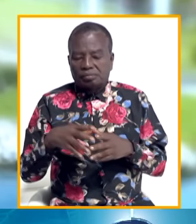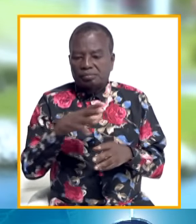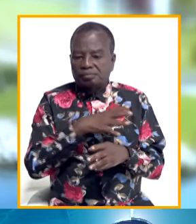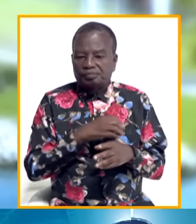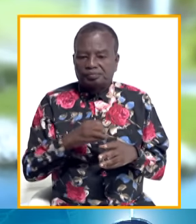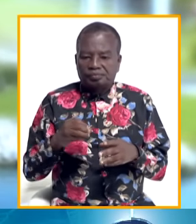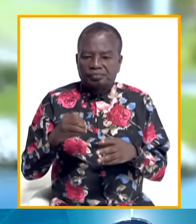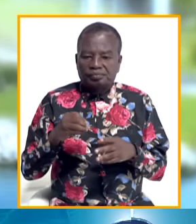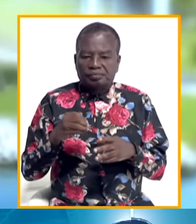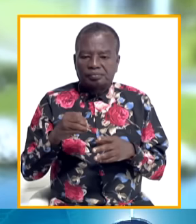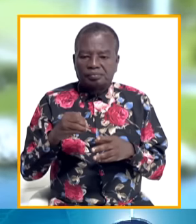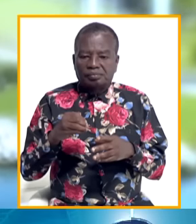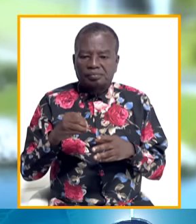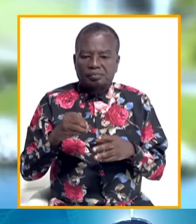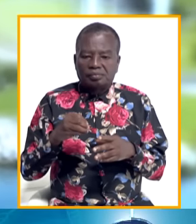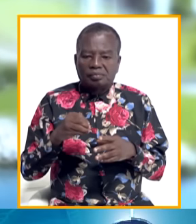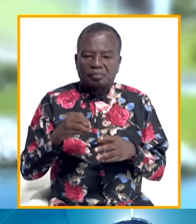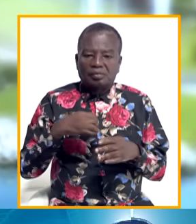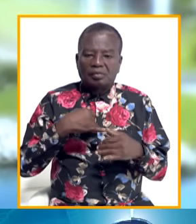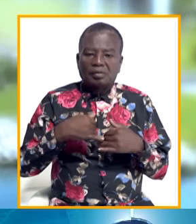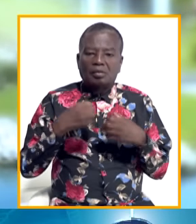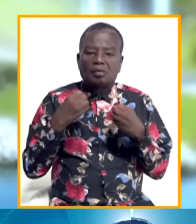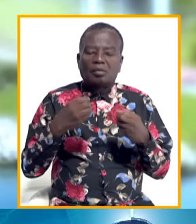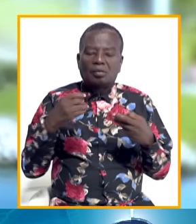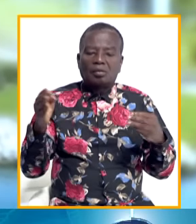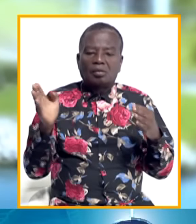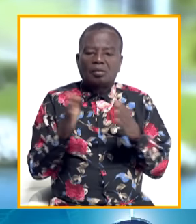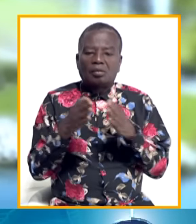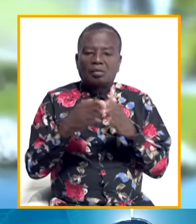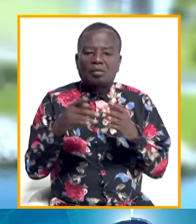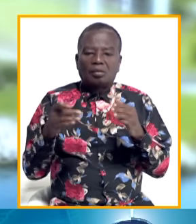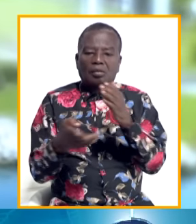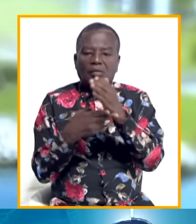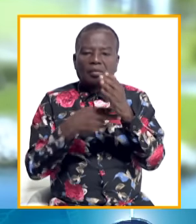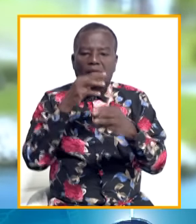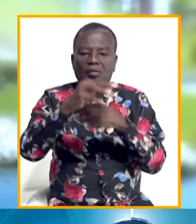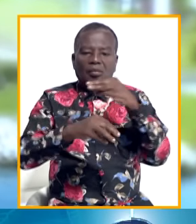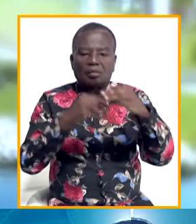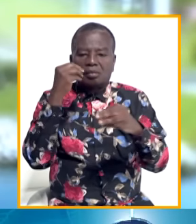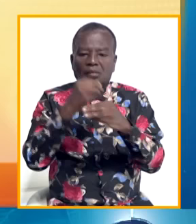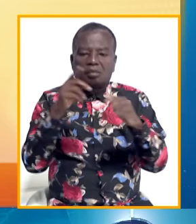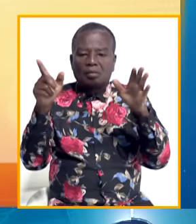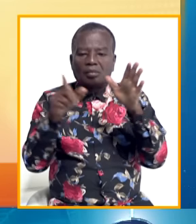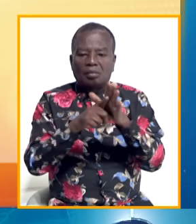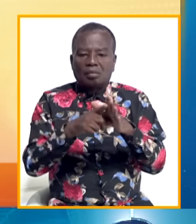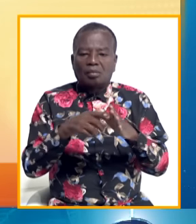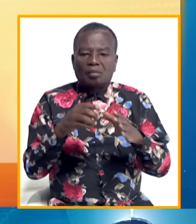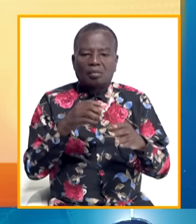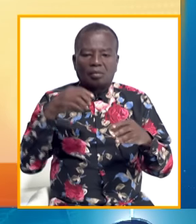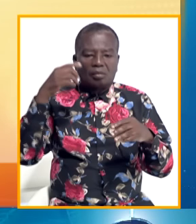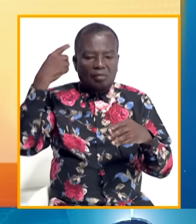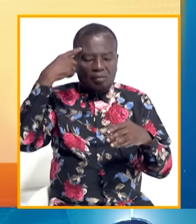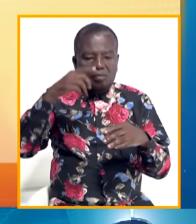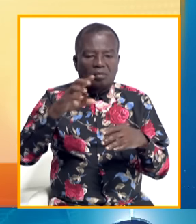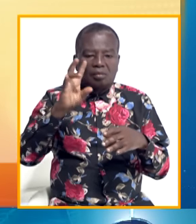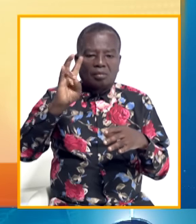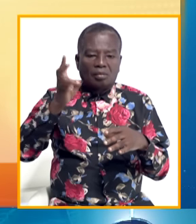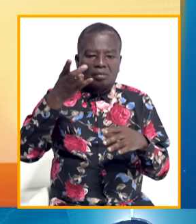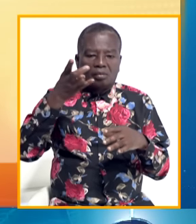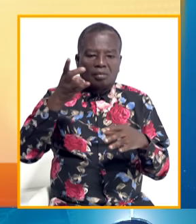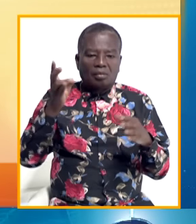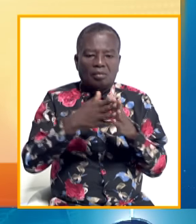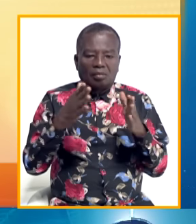Protection sociale. Adama Camara a eu plusieurs rencontres à la Banque mondiale. C'est en marge du 7e forum sur le financement de